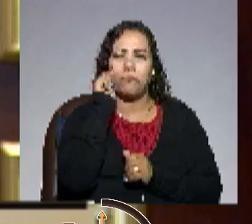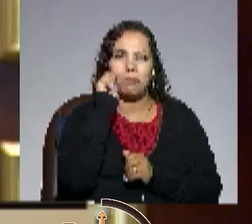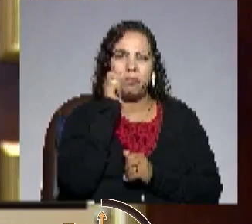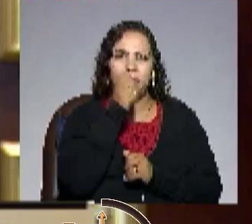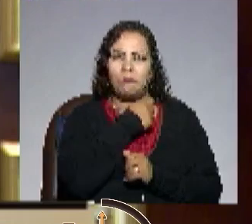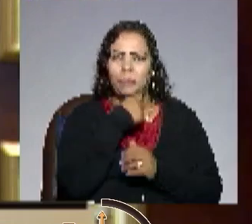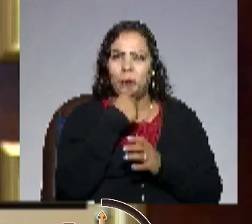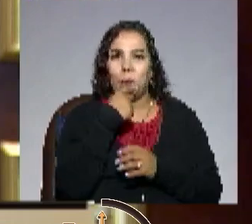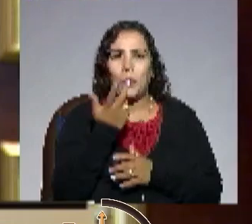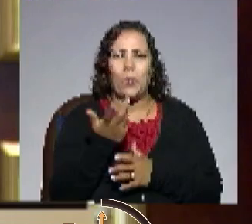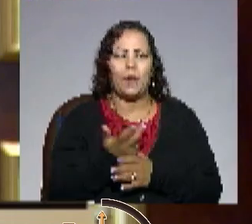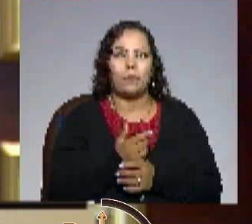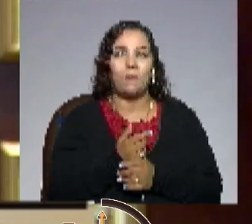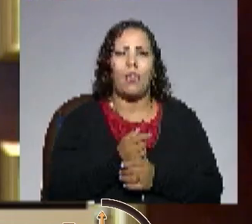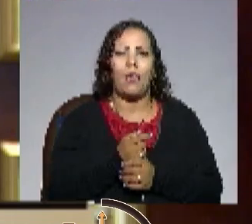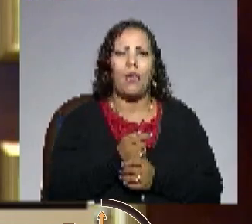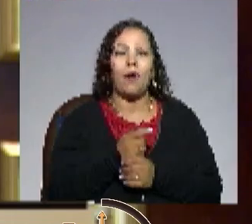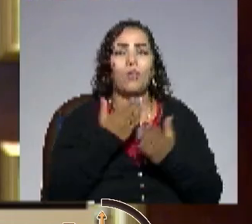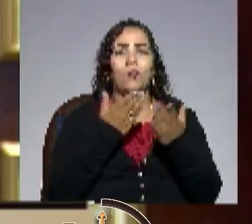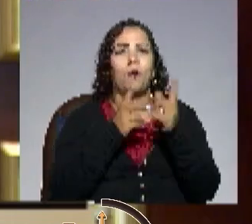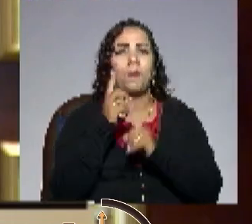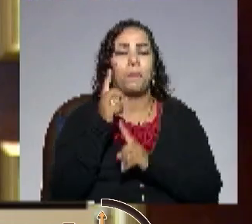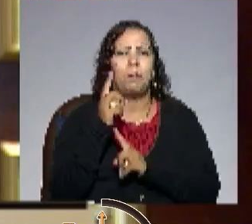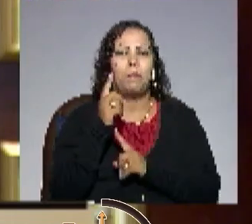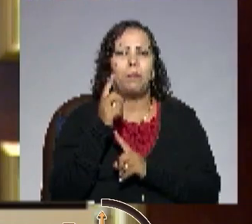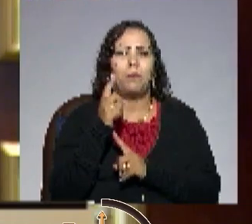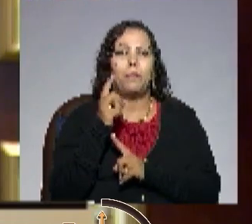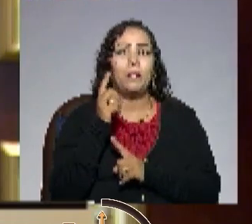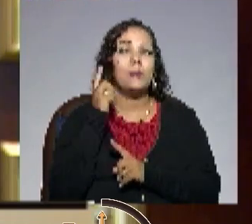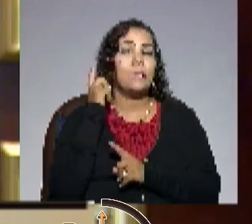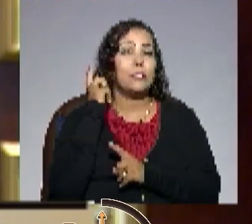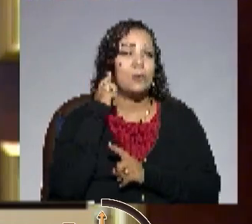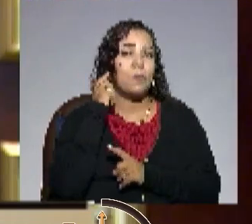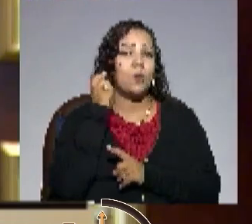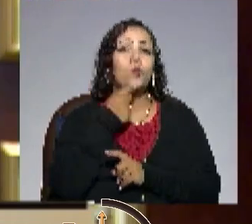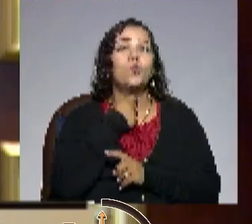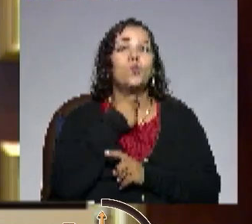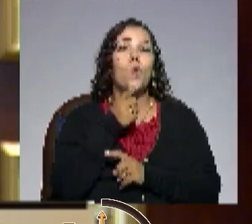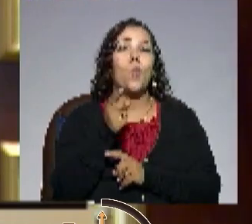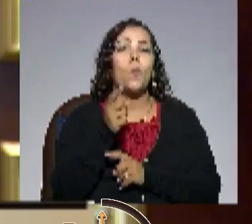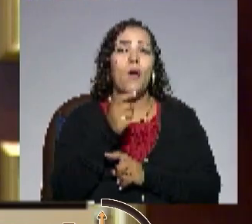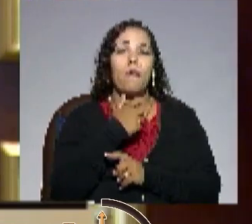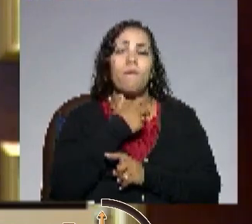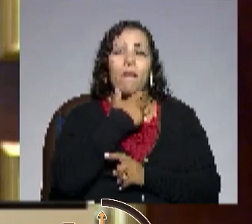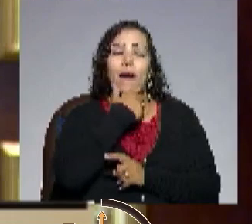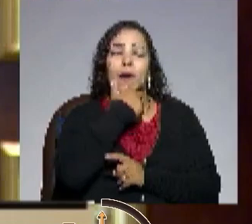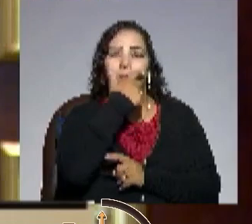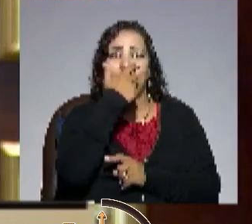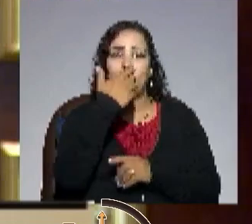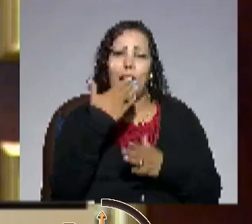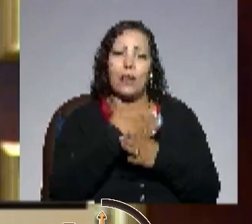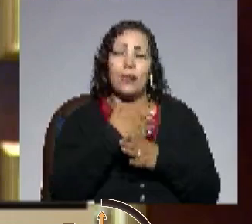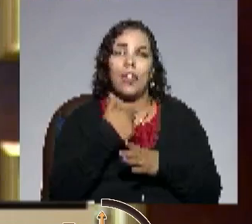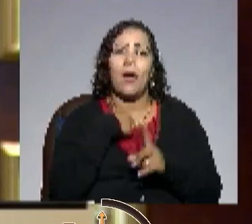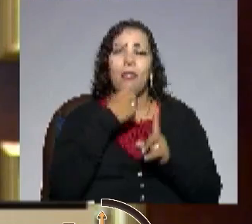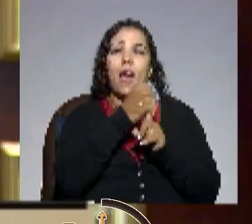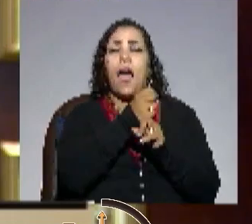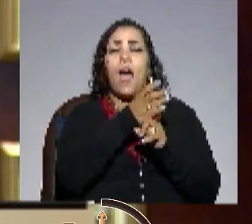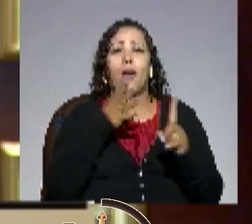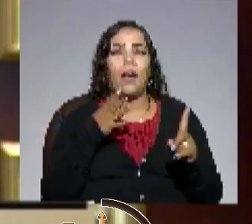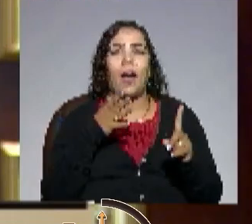للامال قال له يا رب سمعت صوتك فخشيت لاني عريان